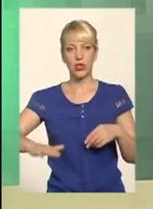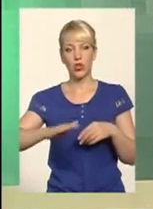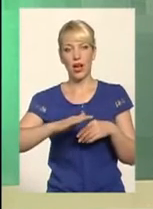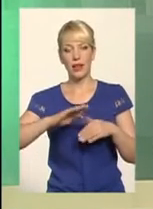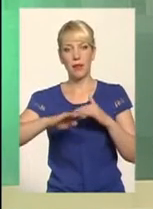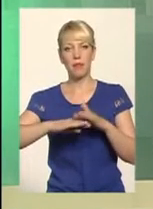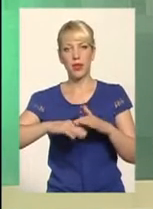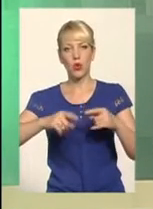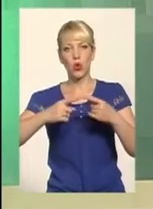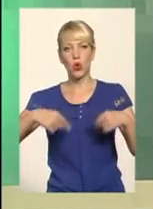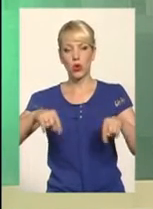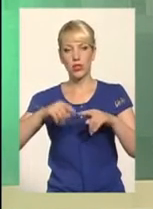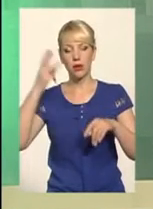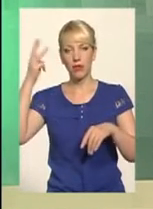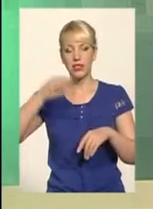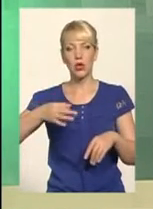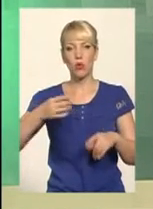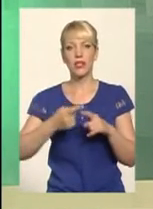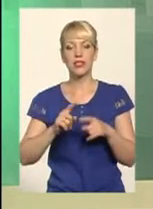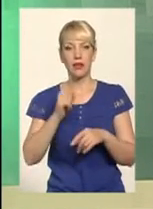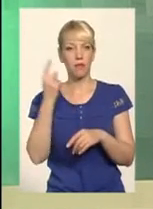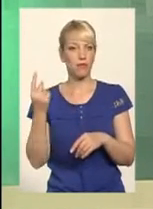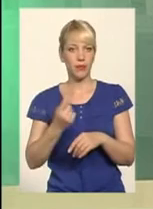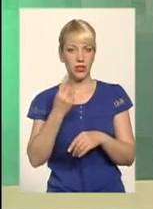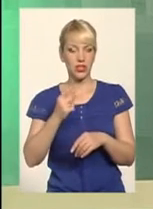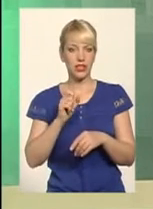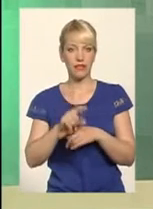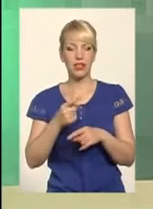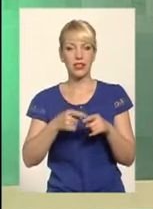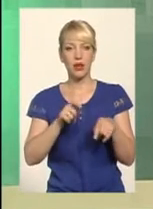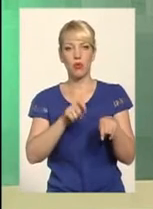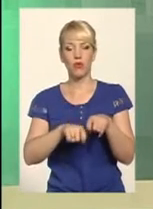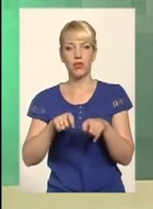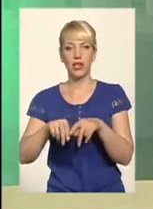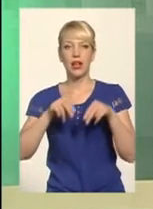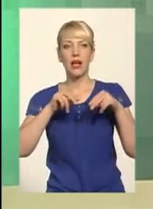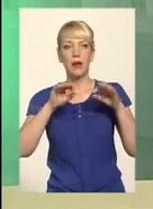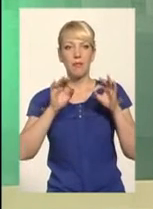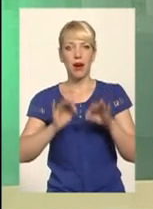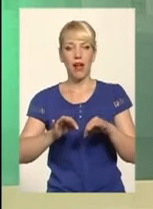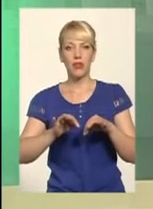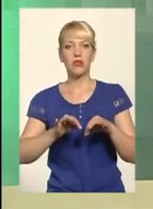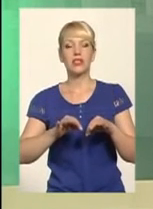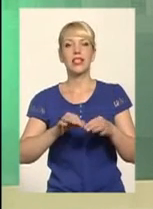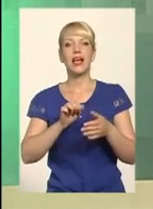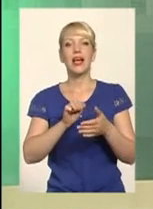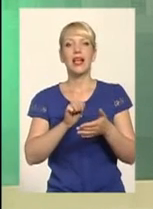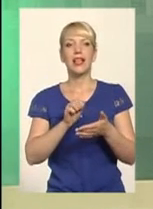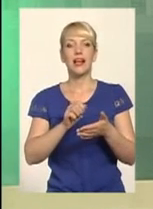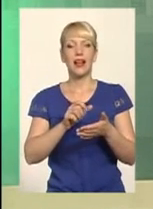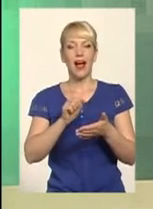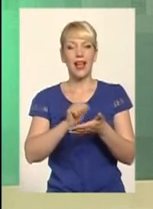підрозділ Хмельницької області. Одне з перших завдань – це перевірка правильності проведення атестації робочих місць за умовами